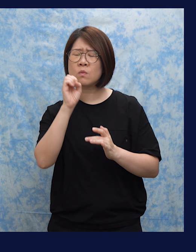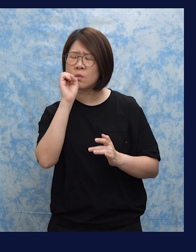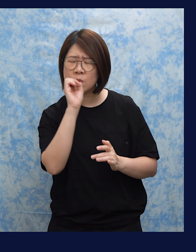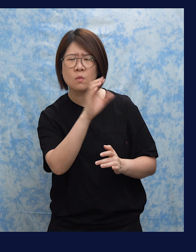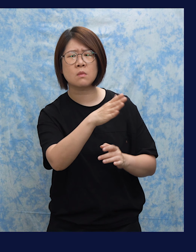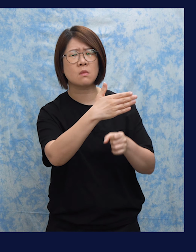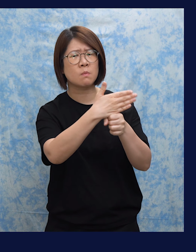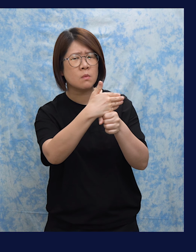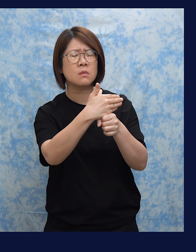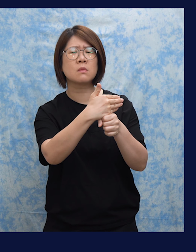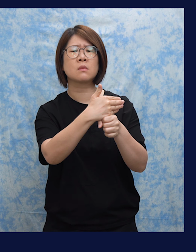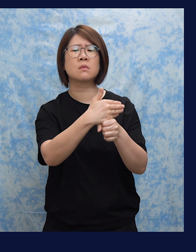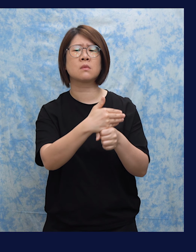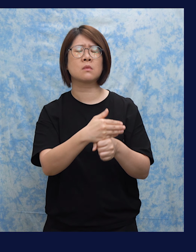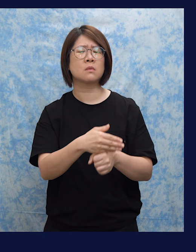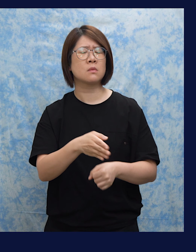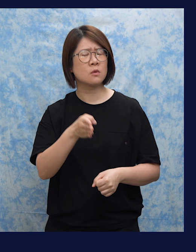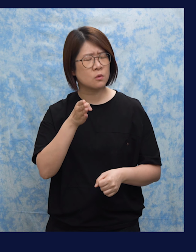Da sprach Jesus zu